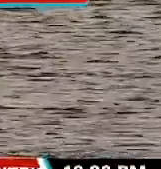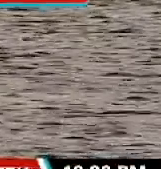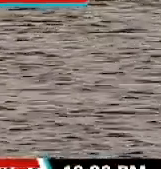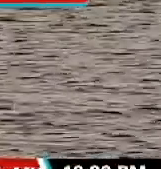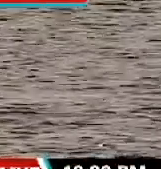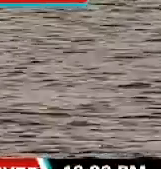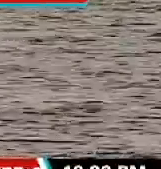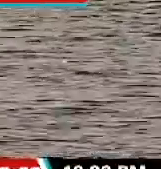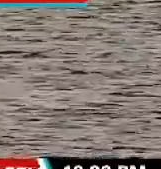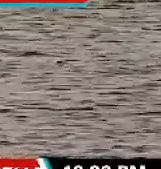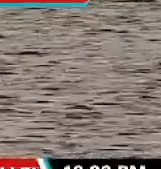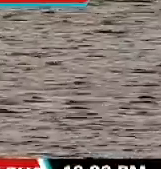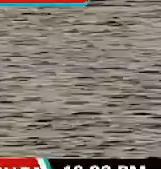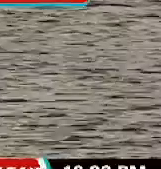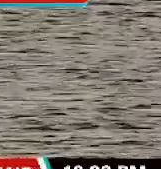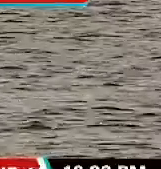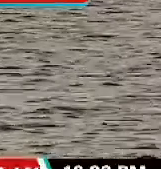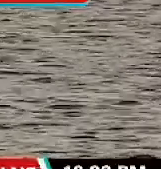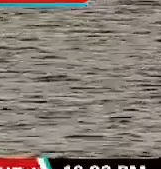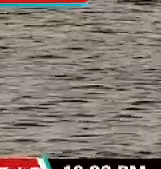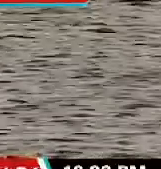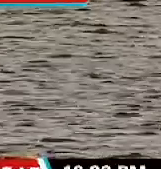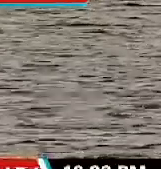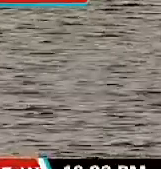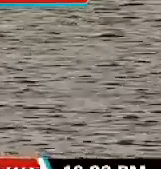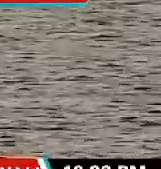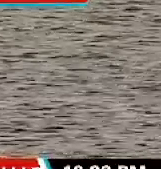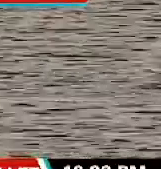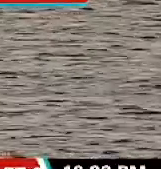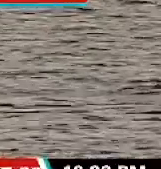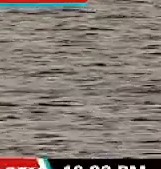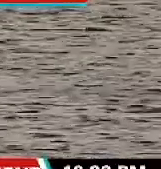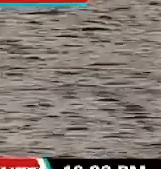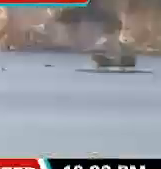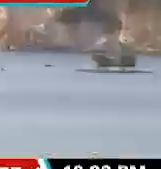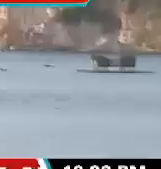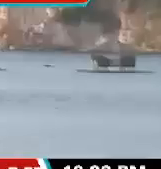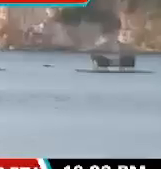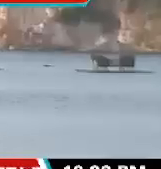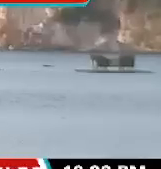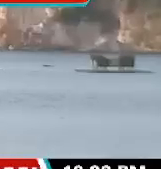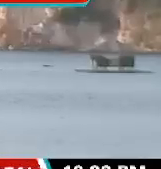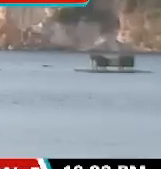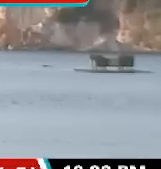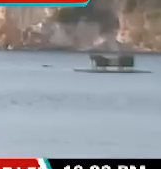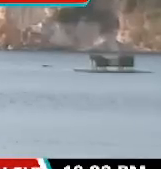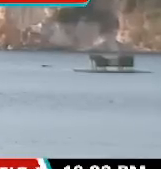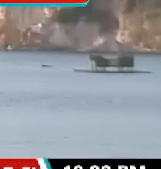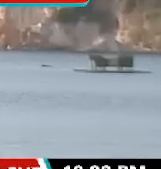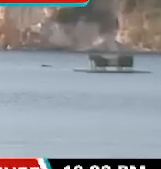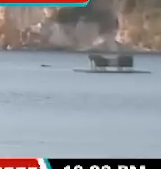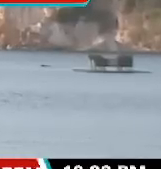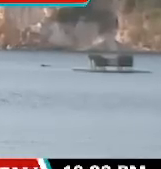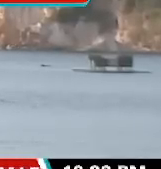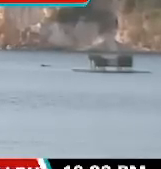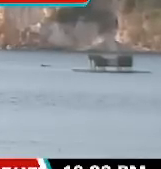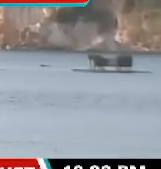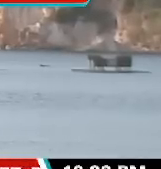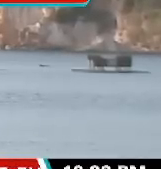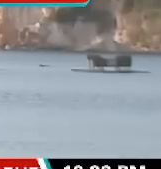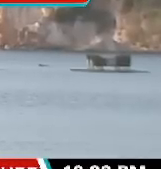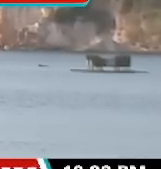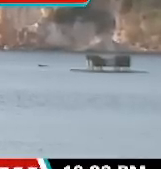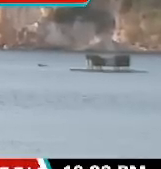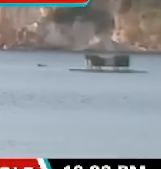ng DA at BFAR ay ang paghuli sa mga importer na lumalabag sa pulisiya at hindi ang mga fish vendors sa wet